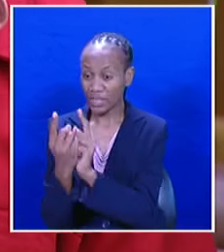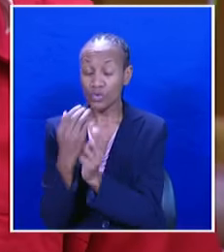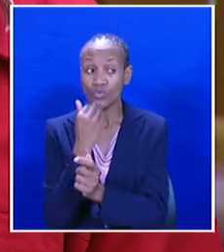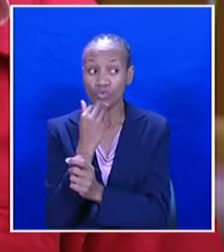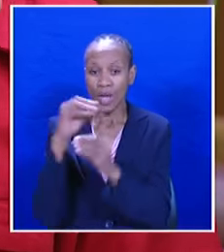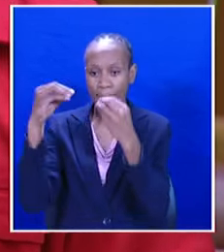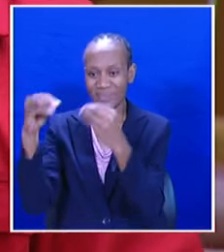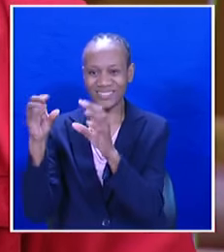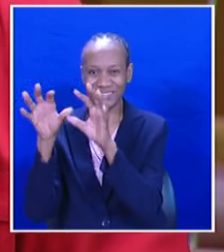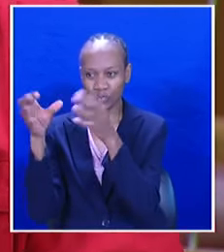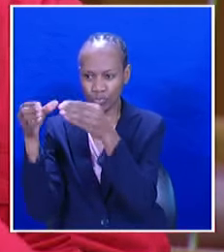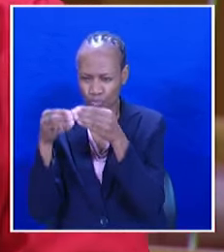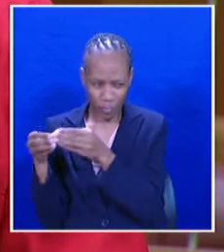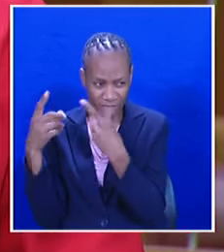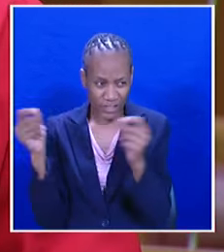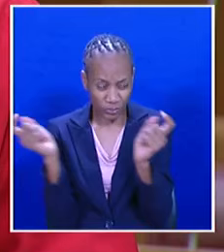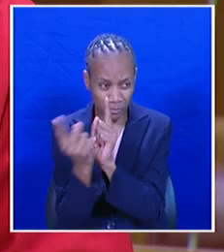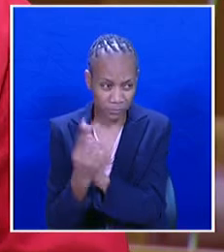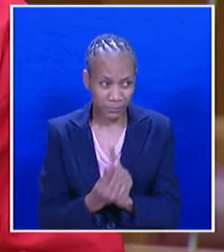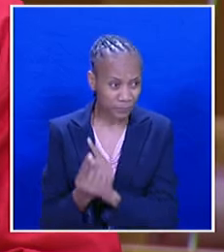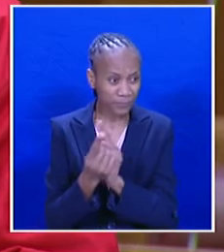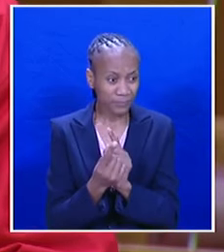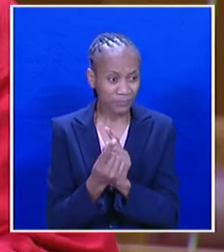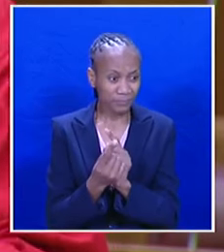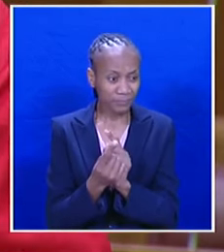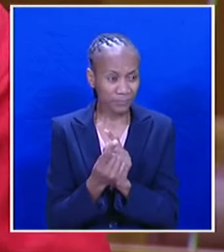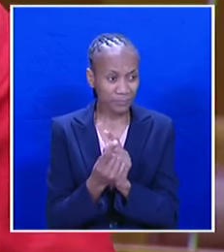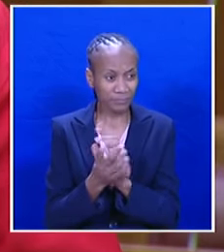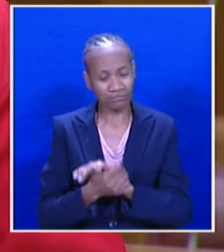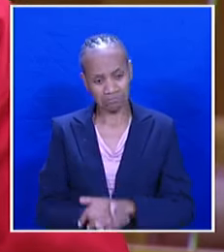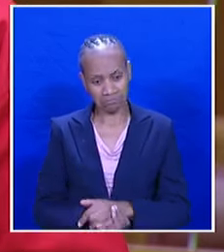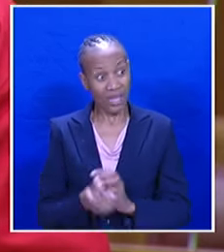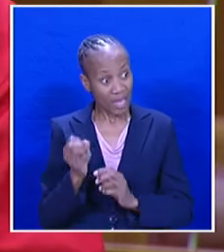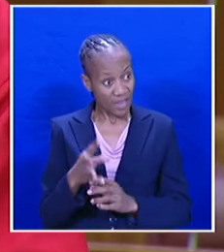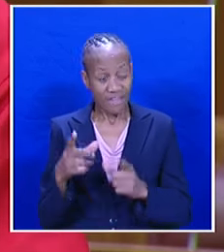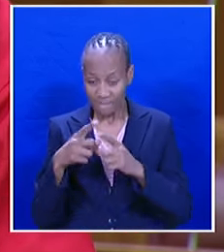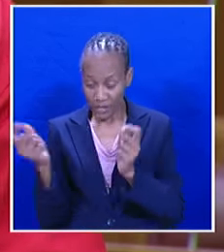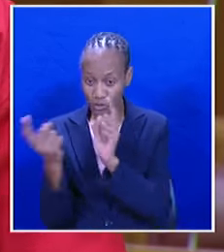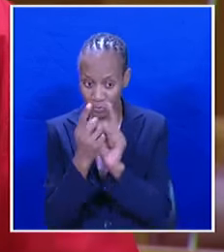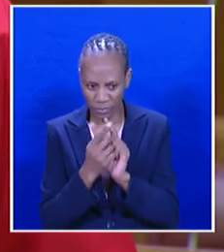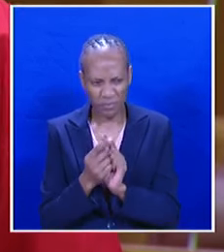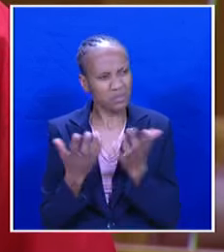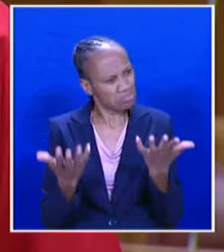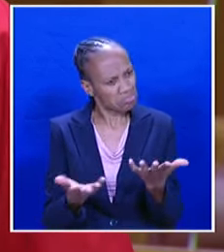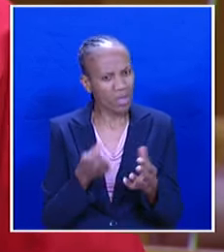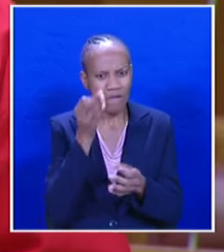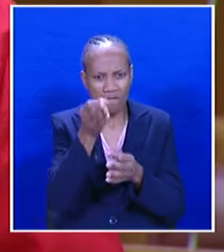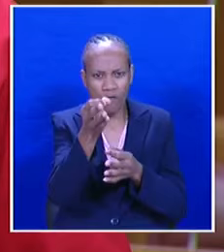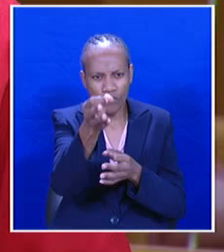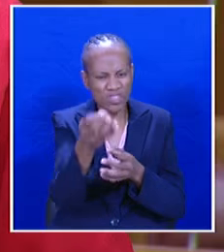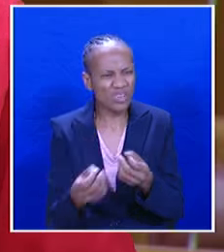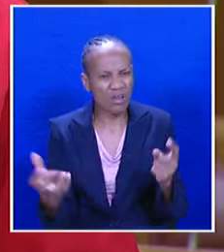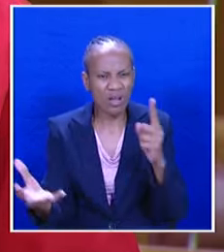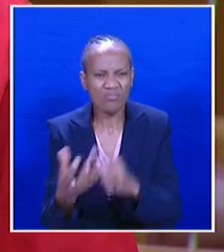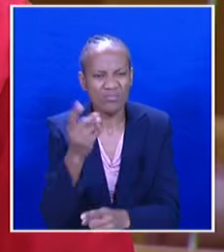ri xa xitshembiso xi mi nga ta xi nyikaka ku ya emahlweni hasahasa leyi nga le ku humeleleni hi mhaka ya ku timeka ka gezi, hikuva se